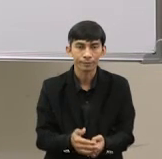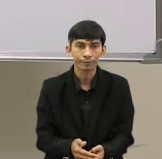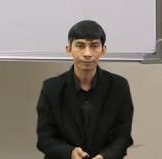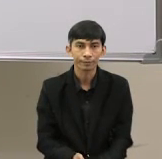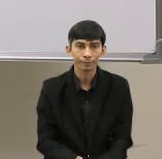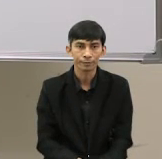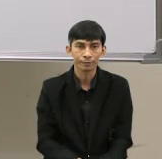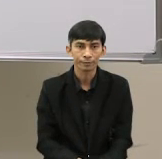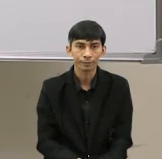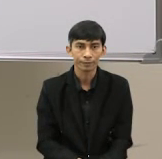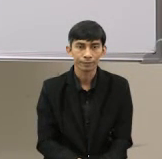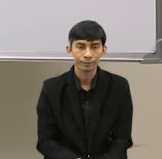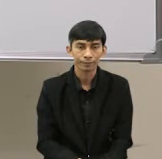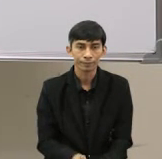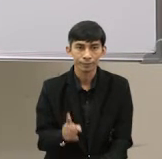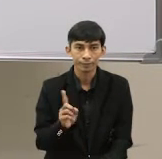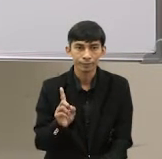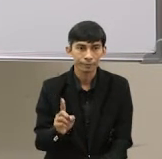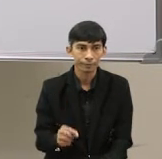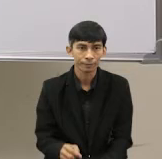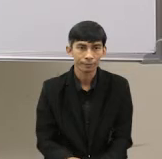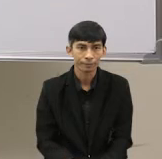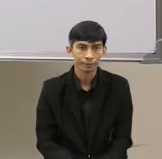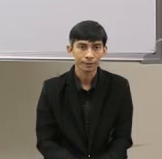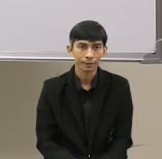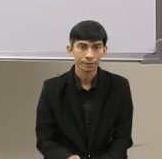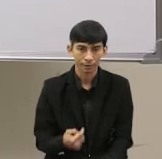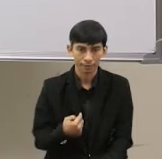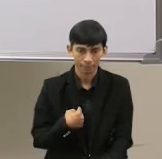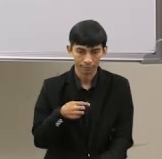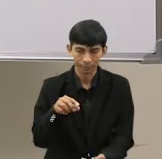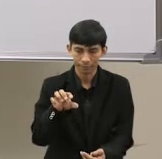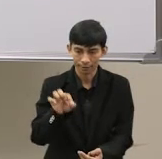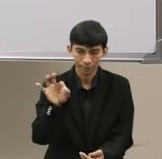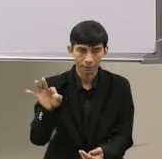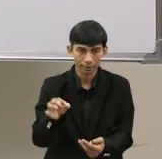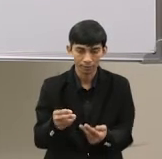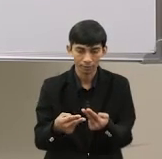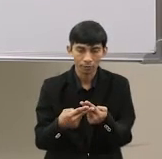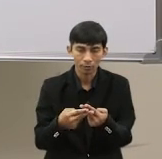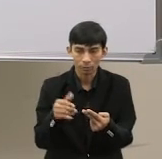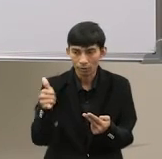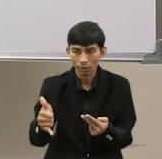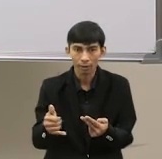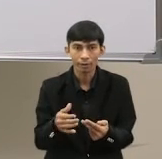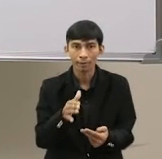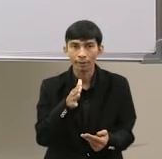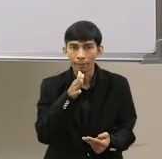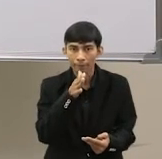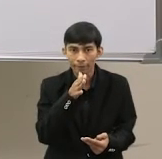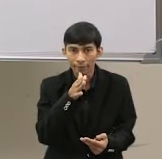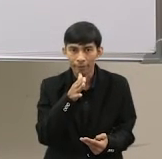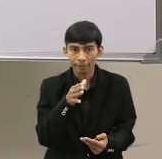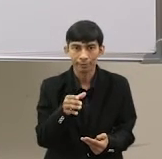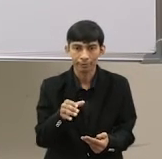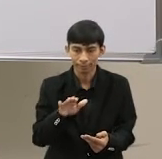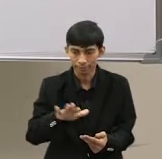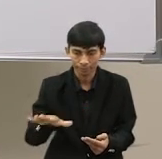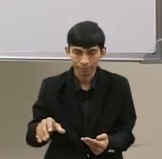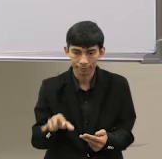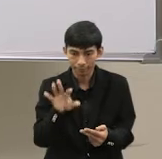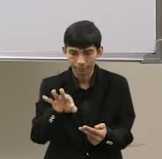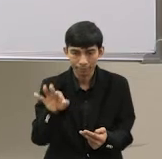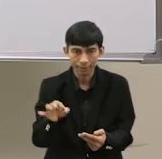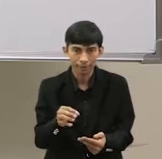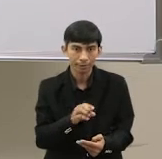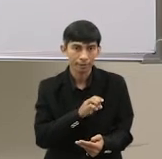ẩn nè nè khú vô tu ẩn mặt đài chứ chấm nó con mấy con chừ rừ vô ấy giờ sụp khá